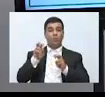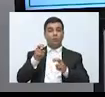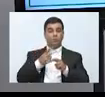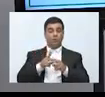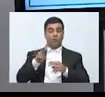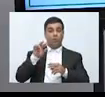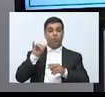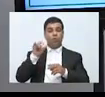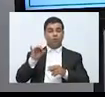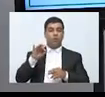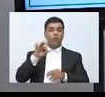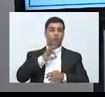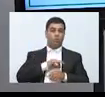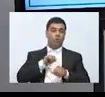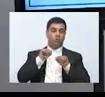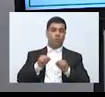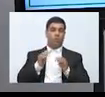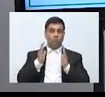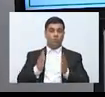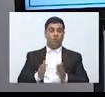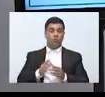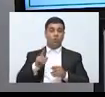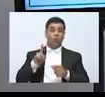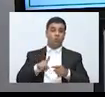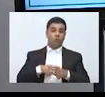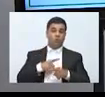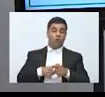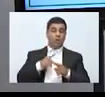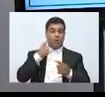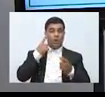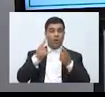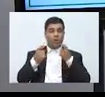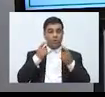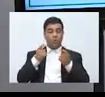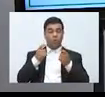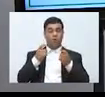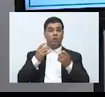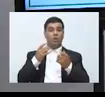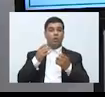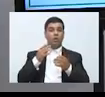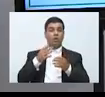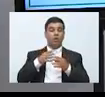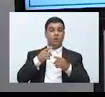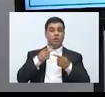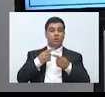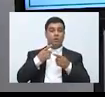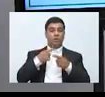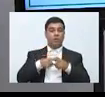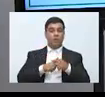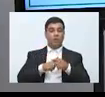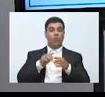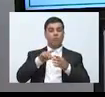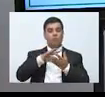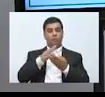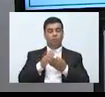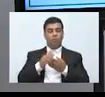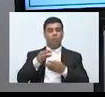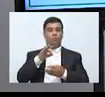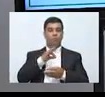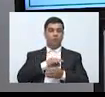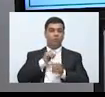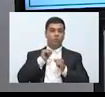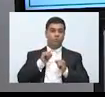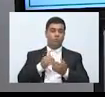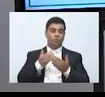lug'atdan foydalanishingiz mumkin bo'ladi yoki axborot, demak, texnologiya manbalaridan ham foydalanib,